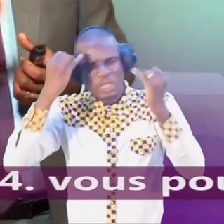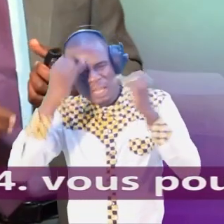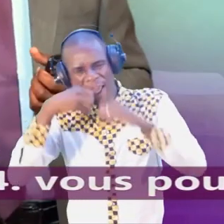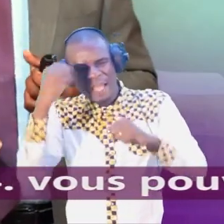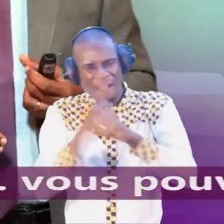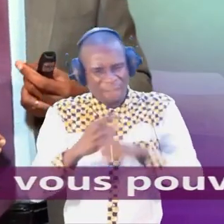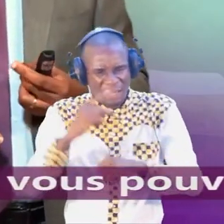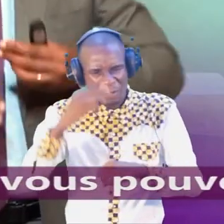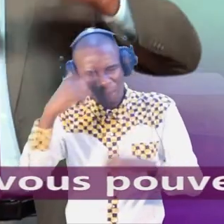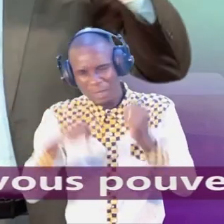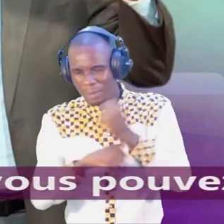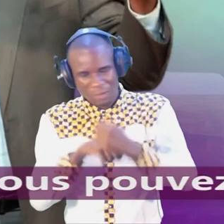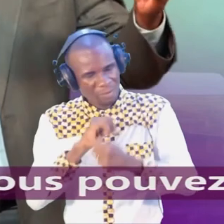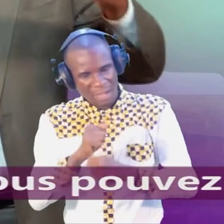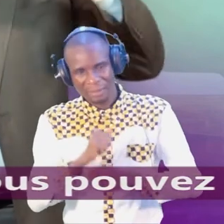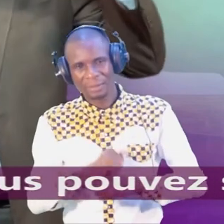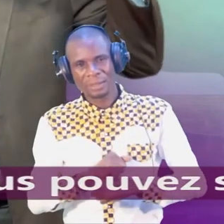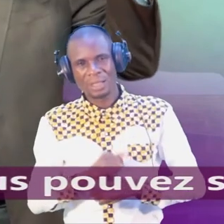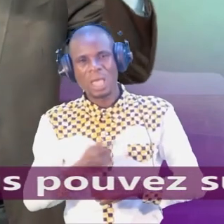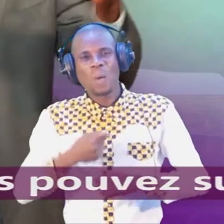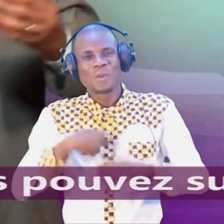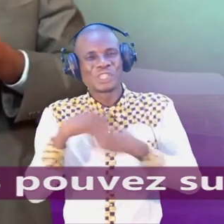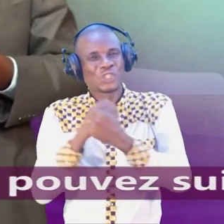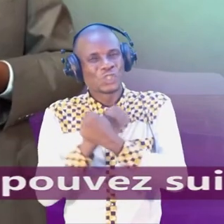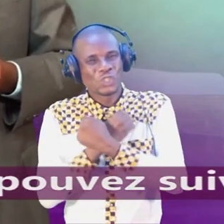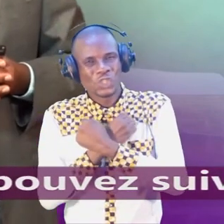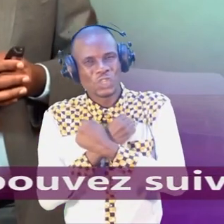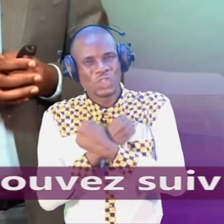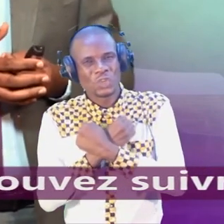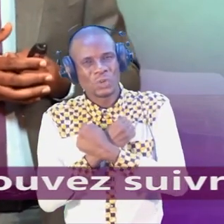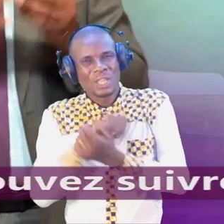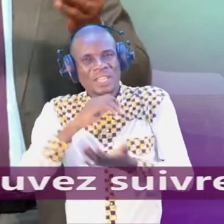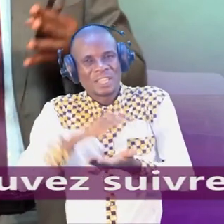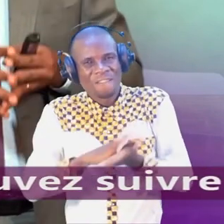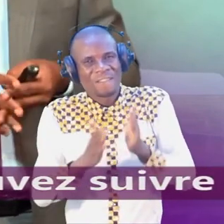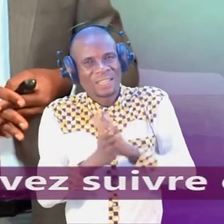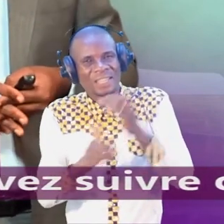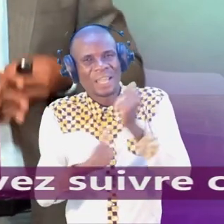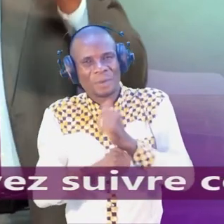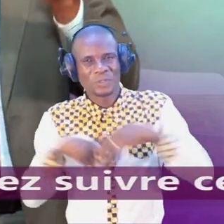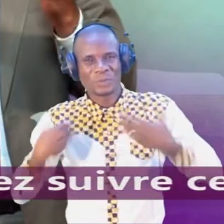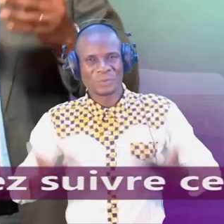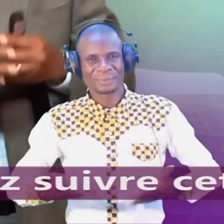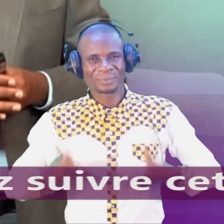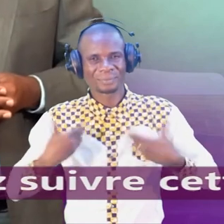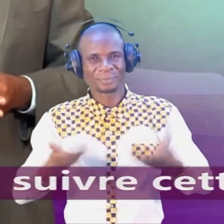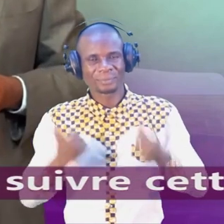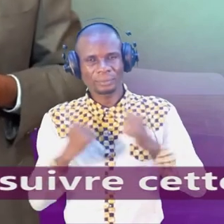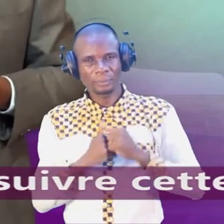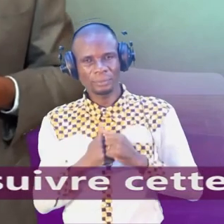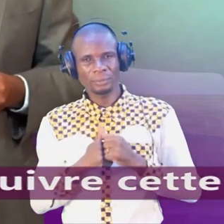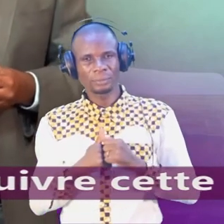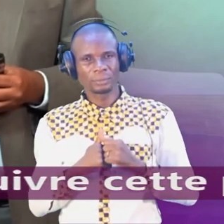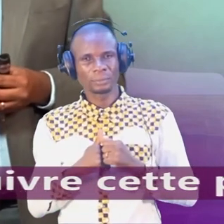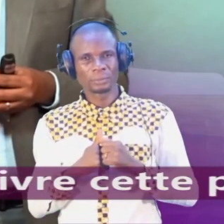Unapopenda vous ne pensez pas à faire le huta kuwa na malengo ya kumfanyia mpendo wako